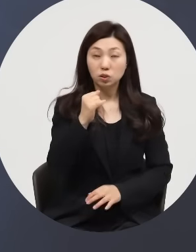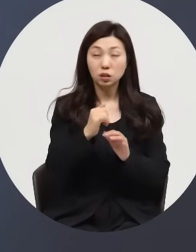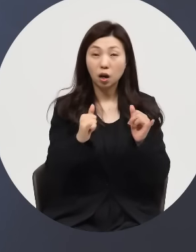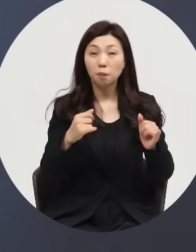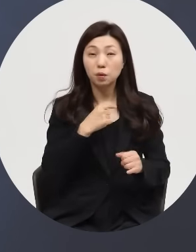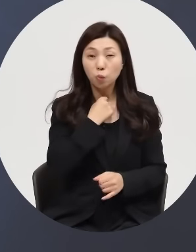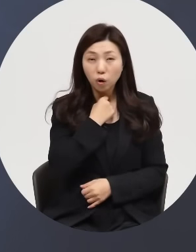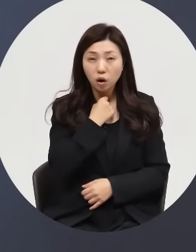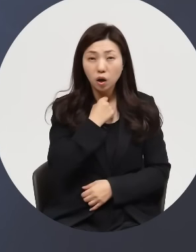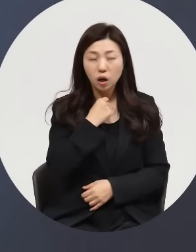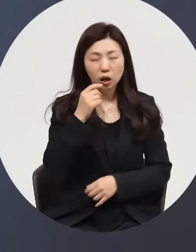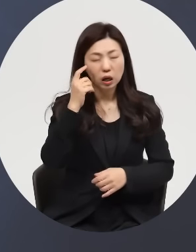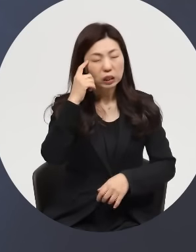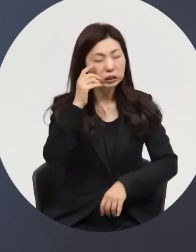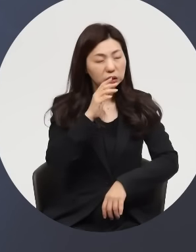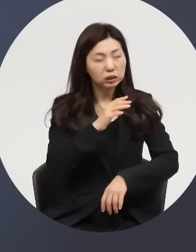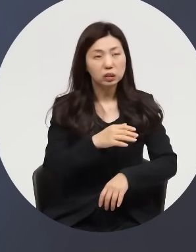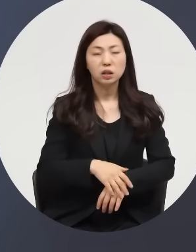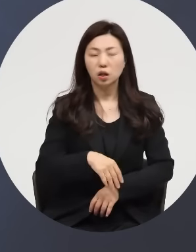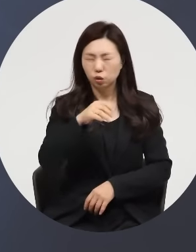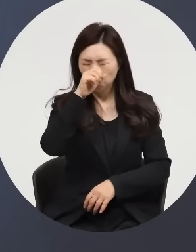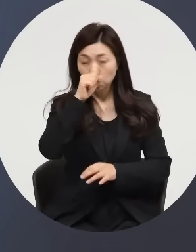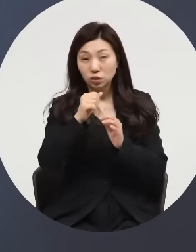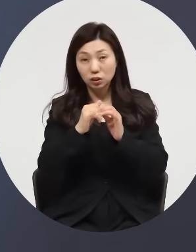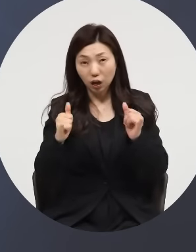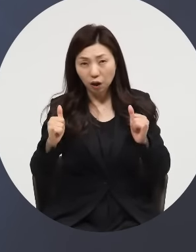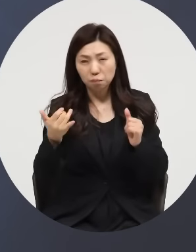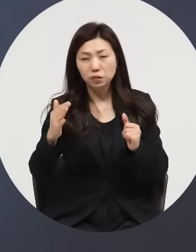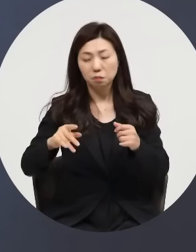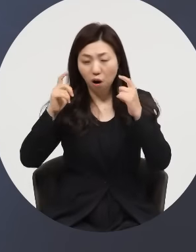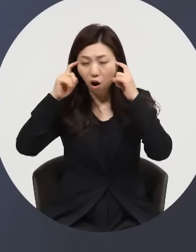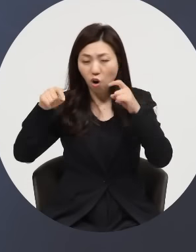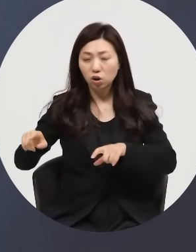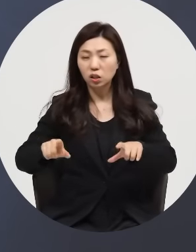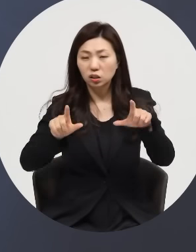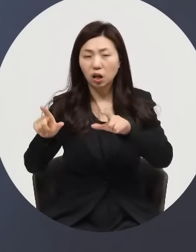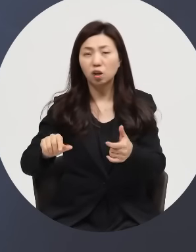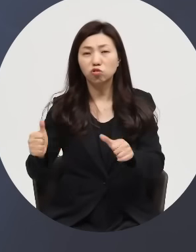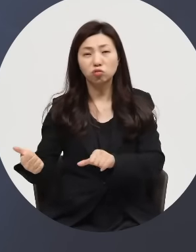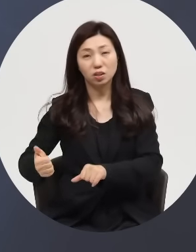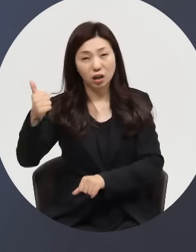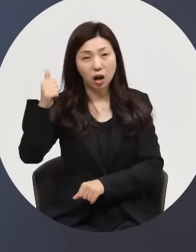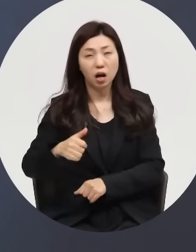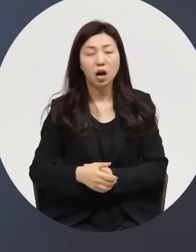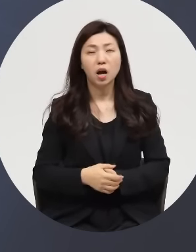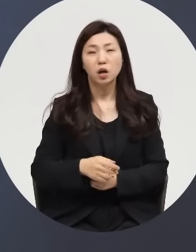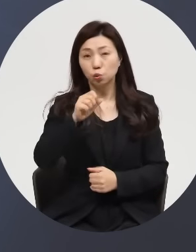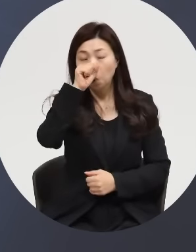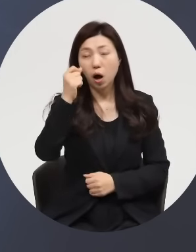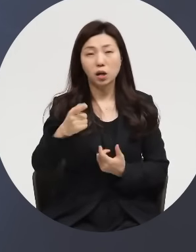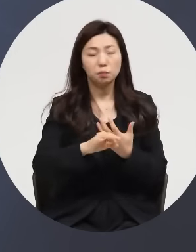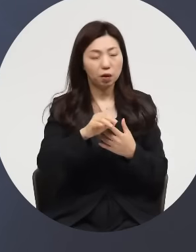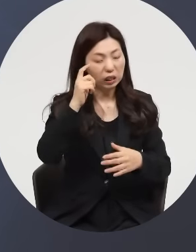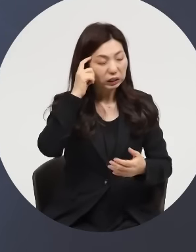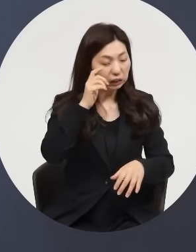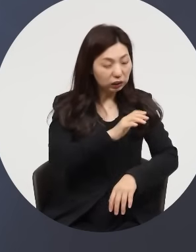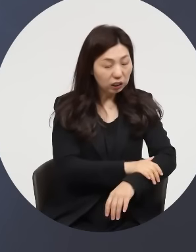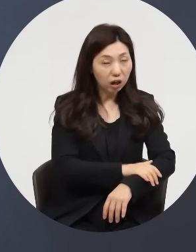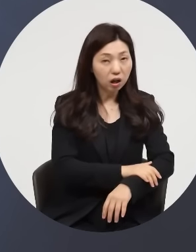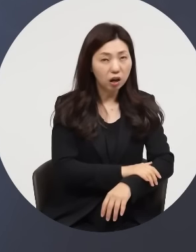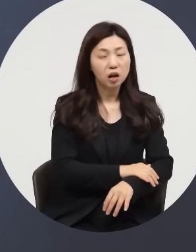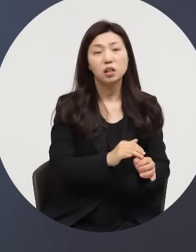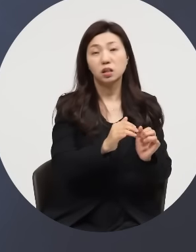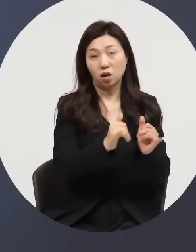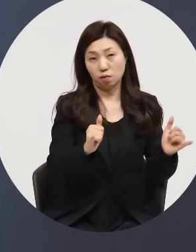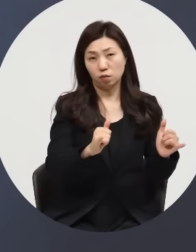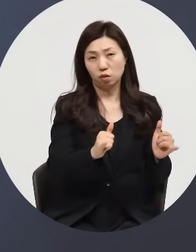될래, 착한 사람이 돼서 어리석게 살다가 죽는 게 낫겠냐, 지혜로운 사람이 돼서 나도